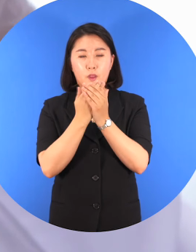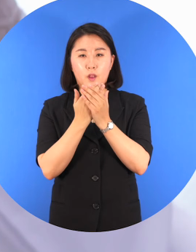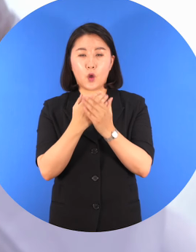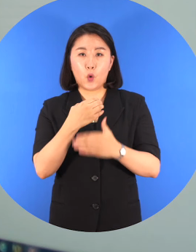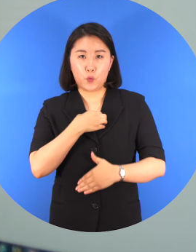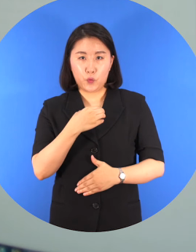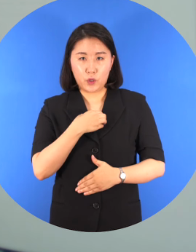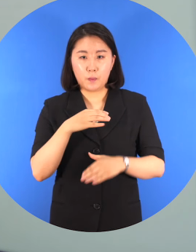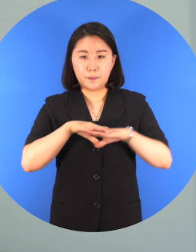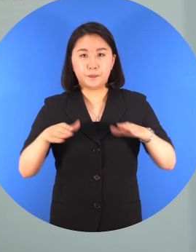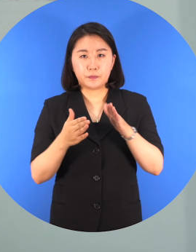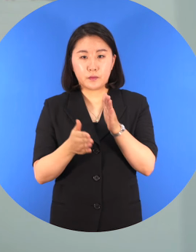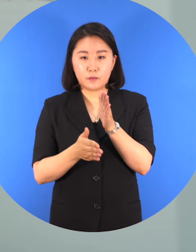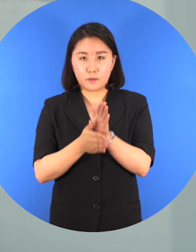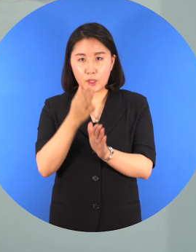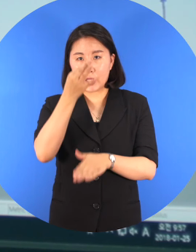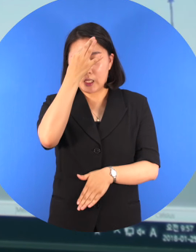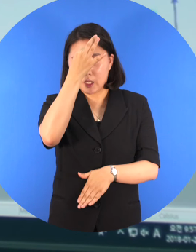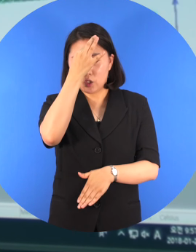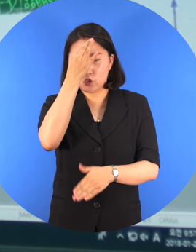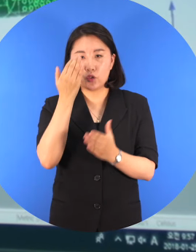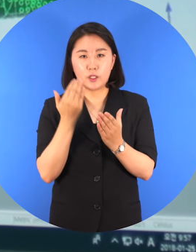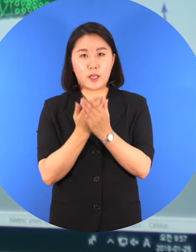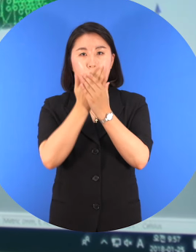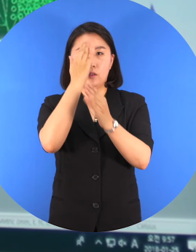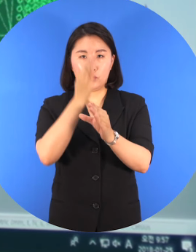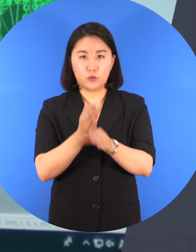방사성 폐기물 처분 기술을 개발하고 있습니다.